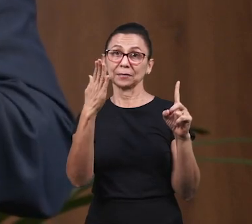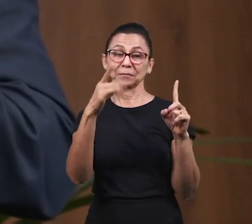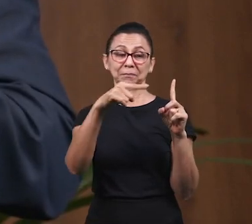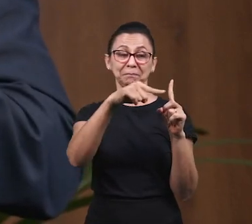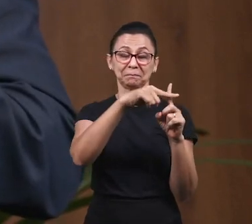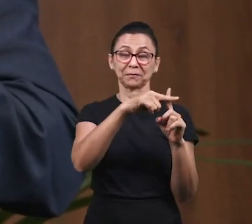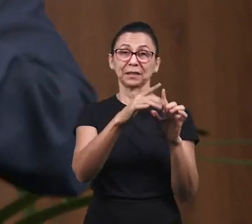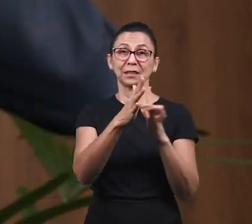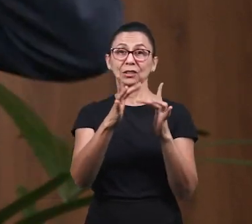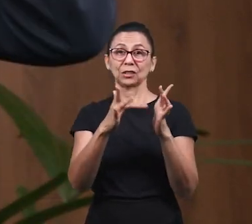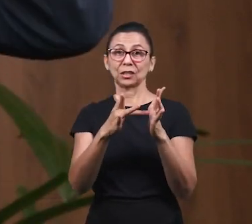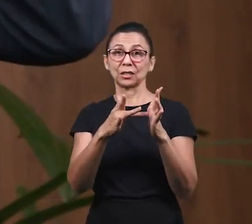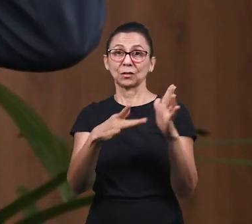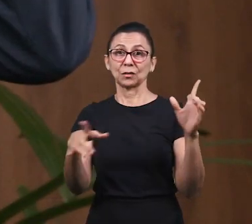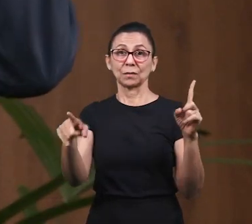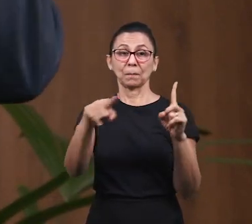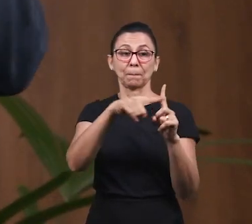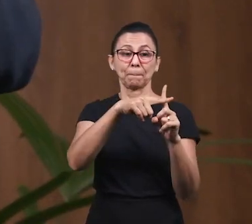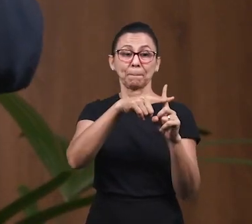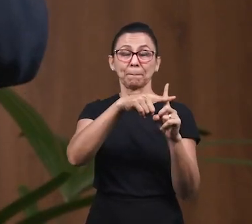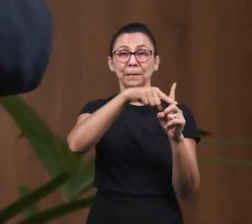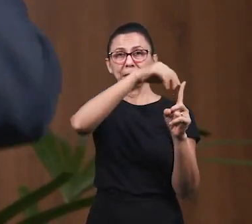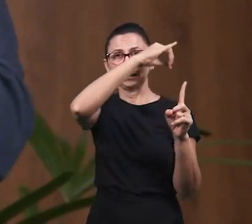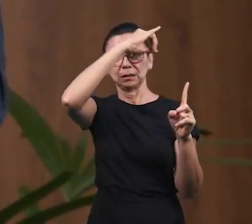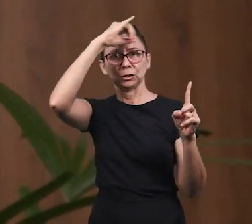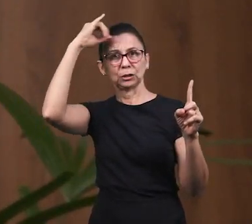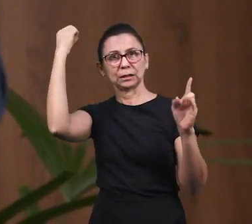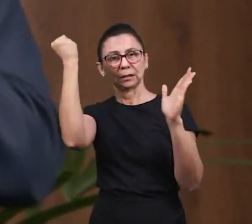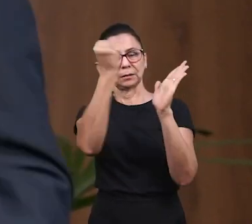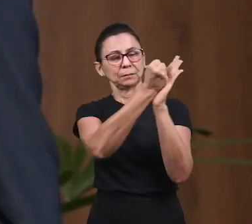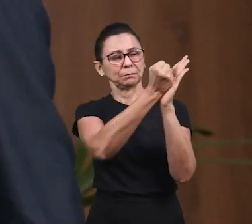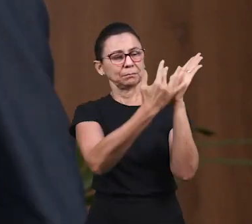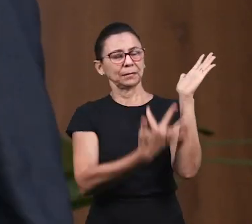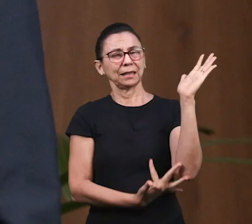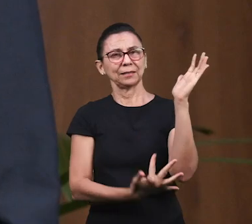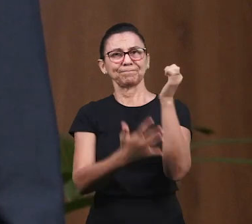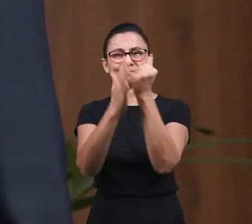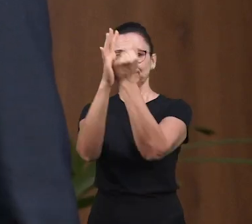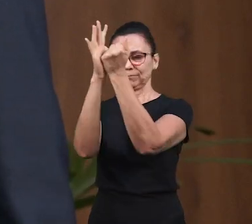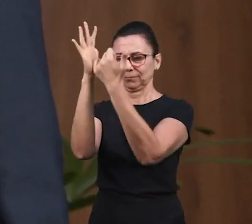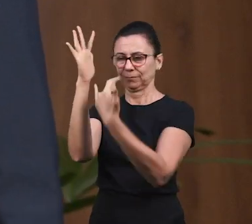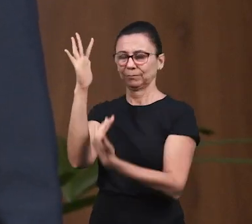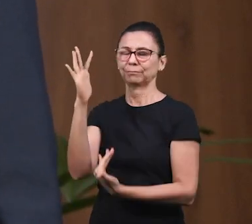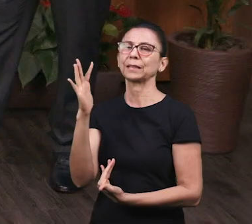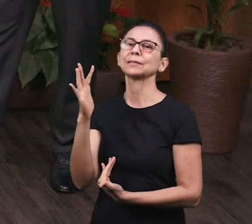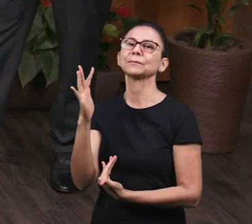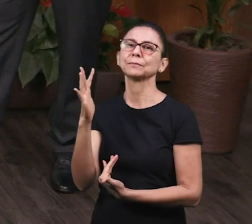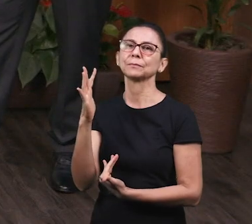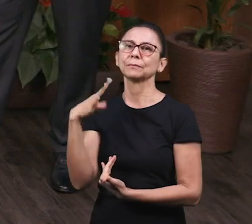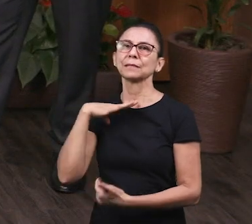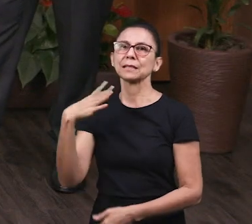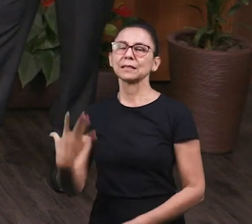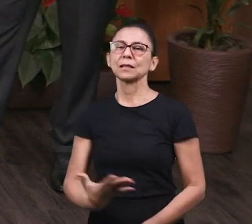salut de votre vie et salut du pécheur. C'est pour cela, Sergio, qu'il est important